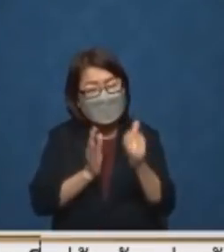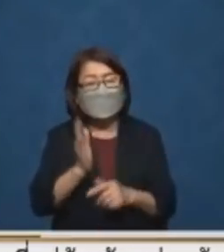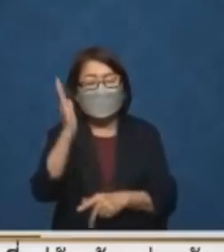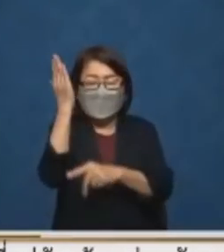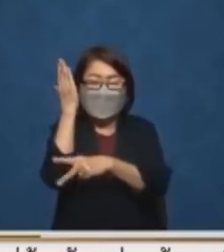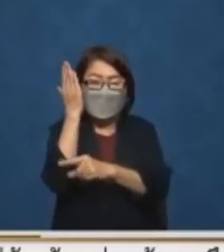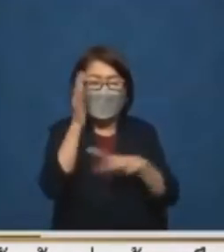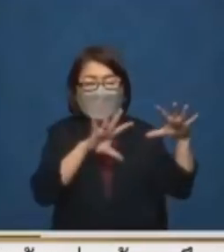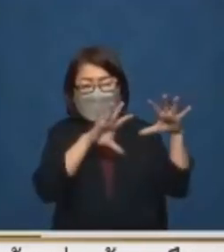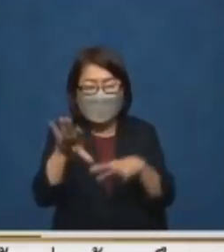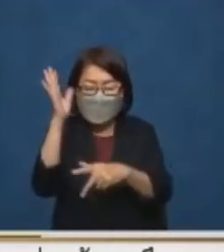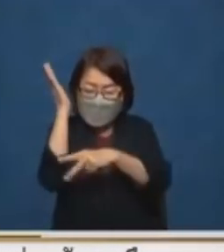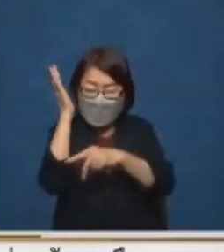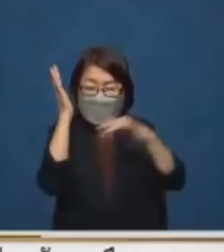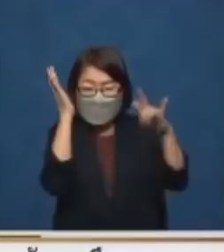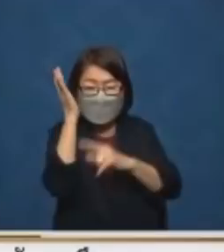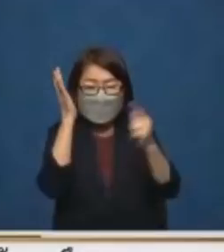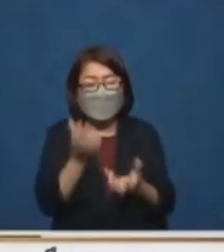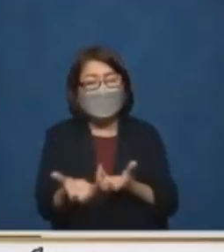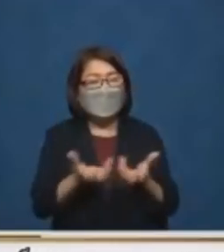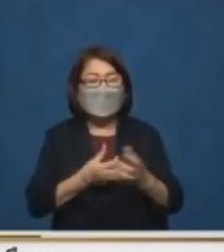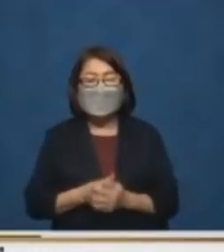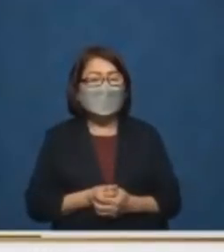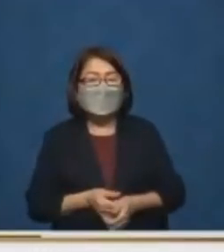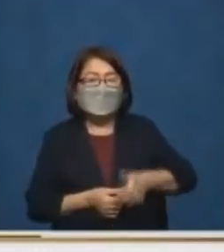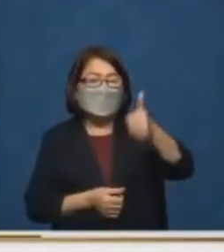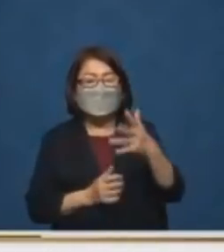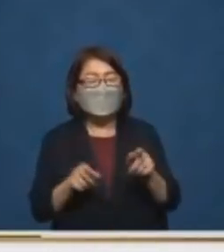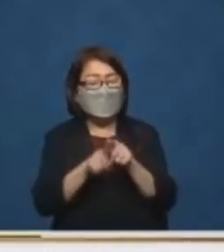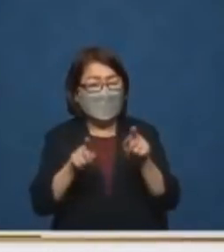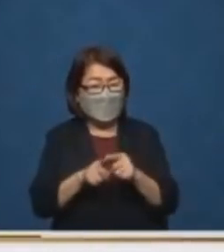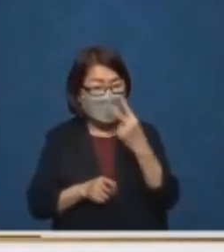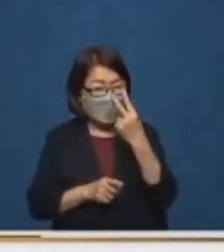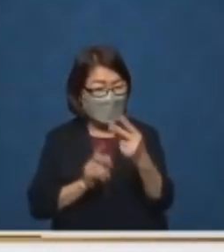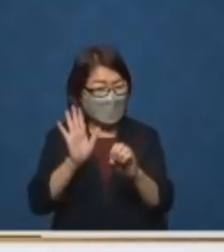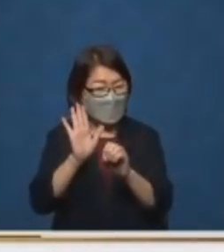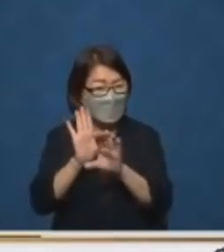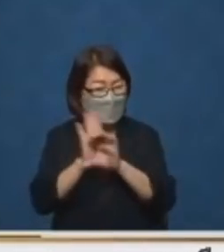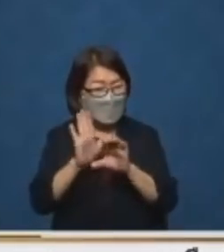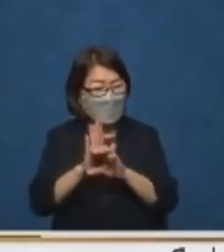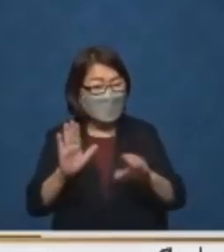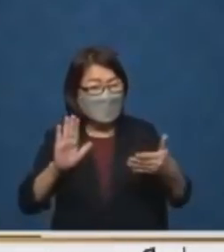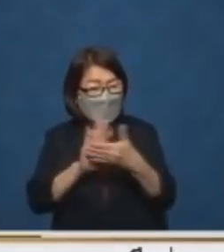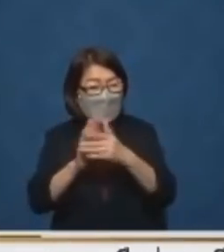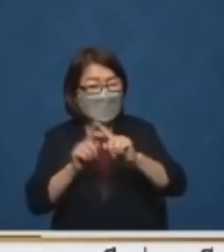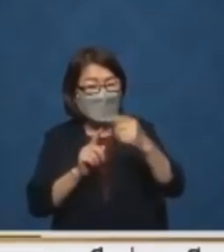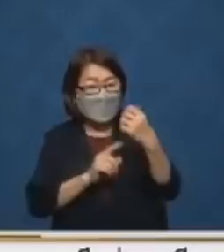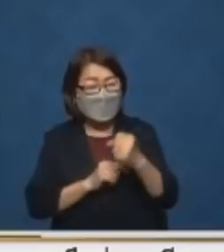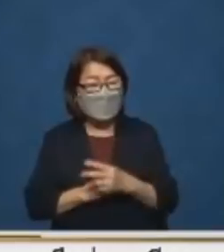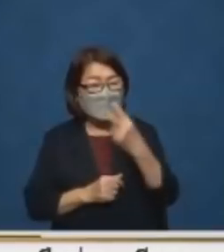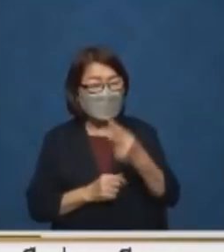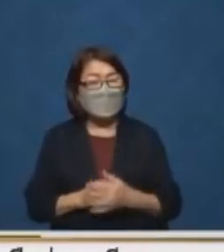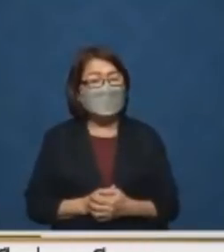กลบล้มเหลวไมเป็ท่า ผมจะชียให้เหนภาพ สไลที่ 10 เป็ภาพ